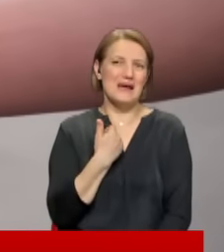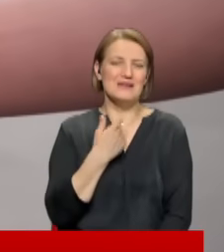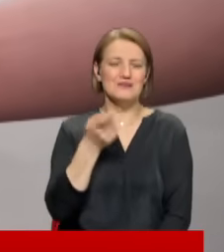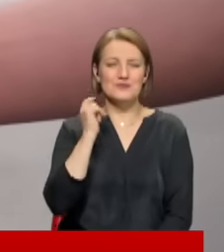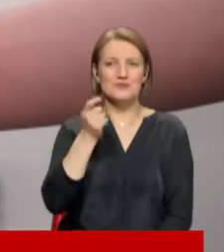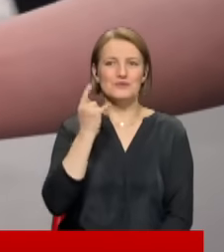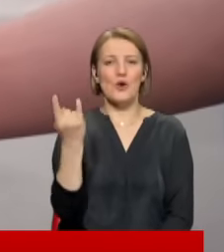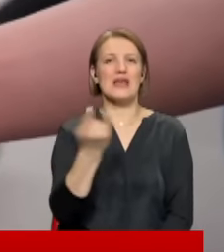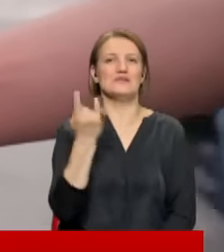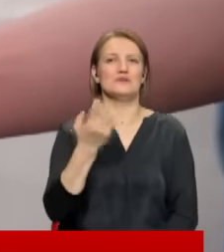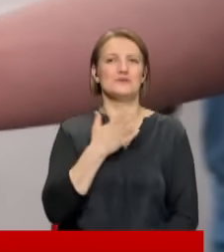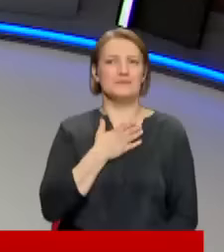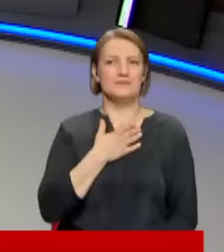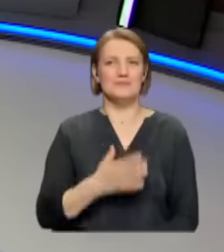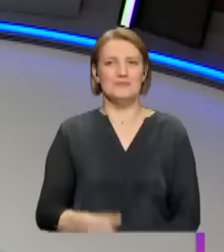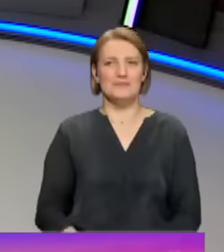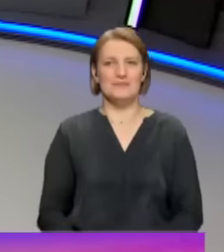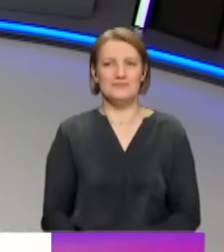zor geziyorum ha.